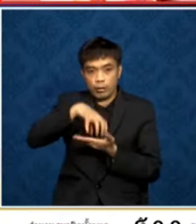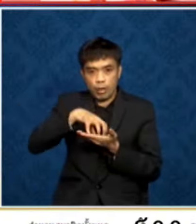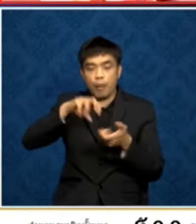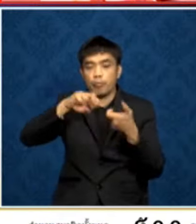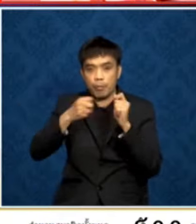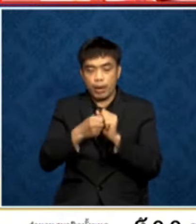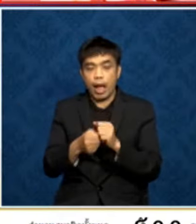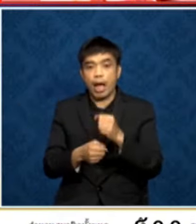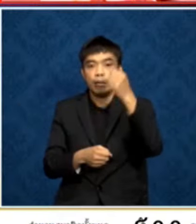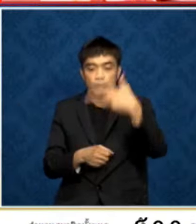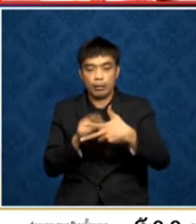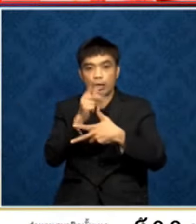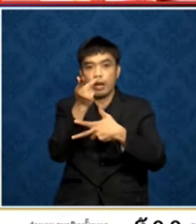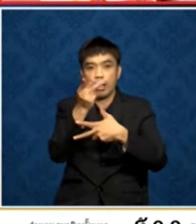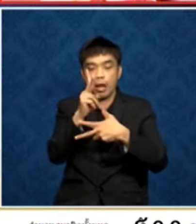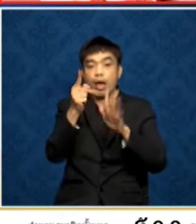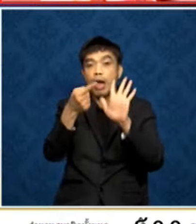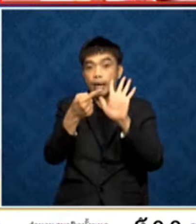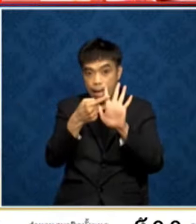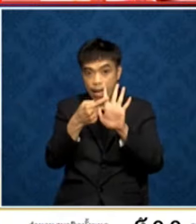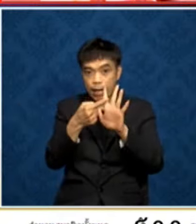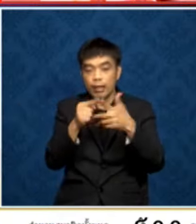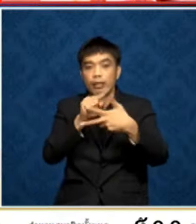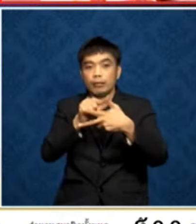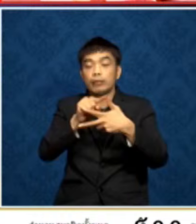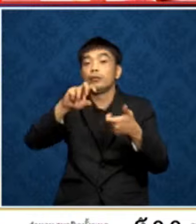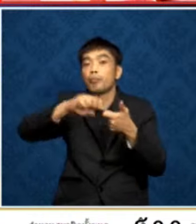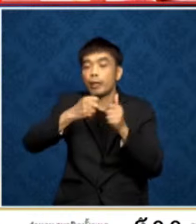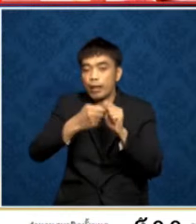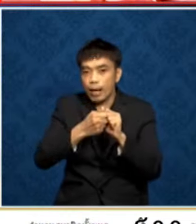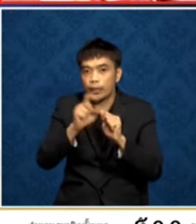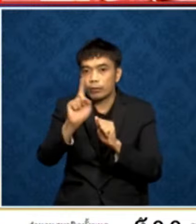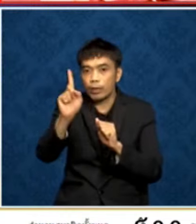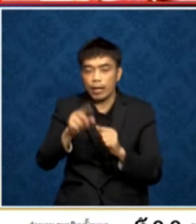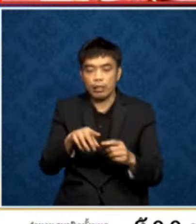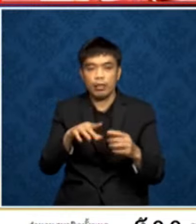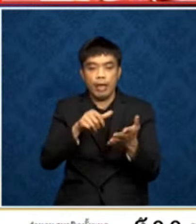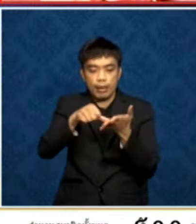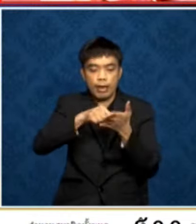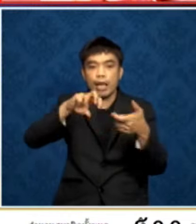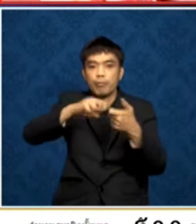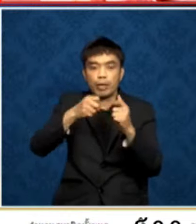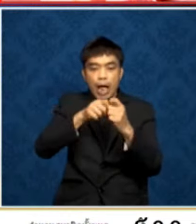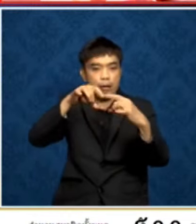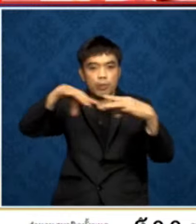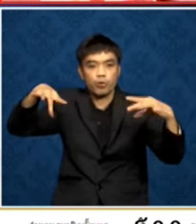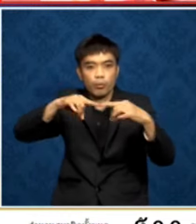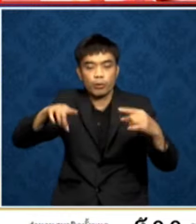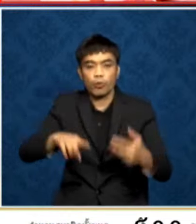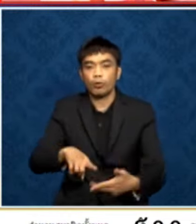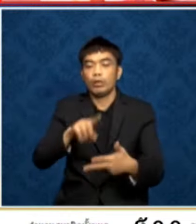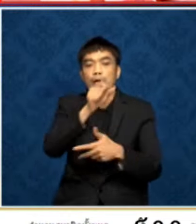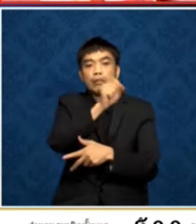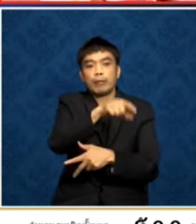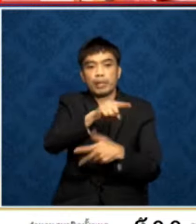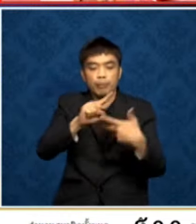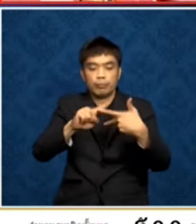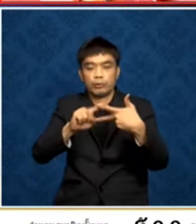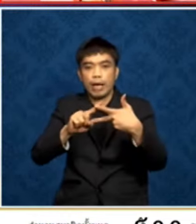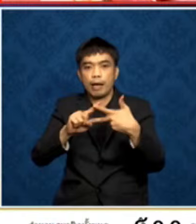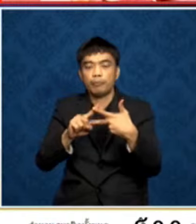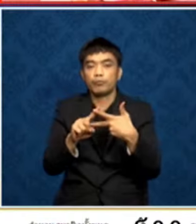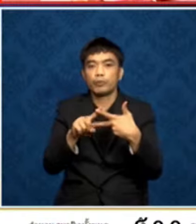คาได้แก่ปัญหาพื้นที่ที่แก้ไขไม่ตรงเป้าคาคาสั่งปัญหางานคาที่